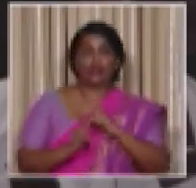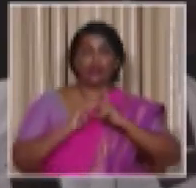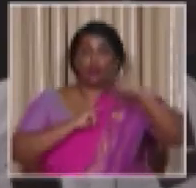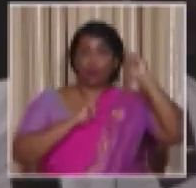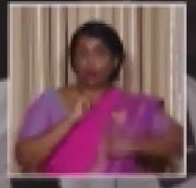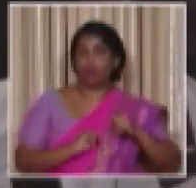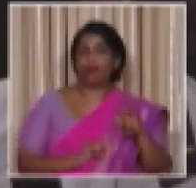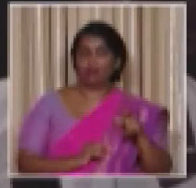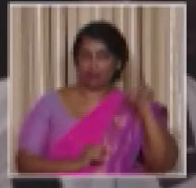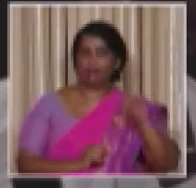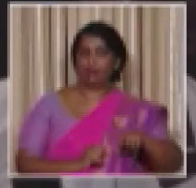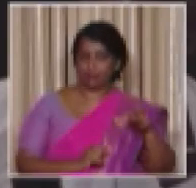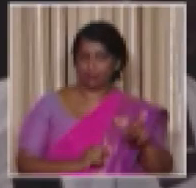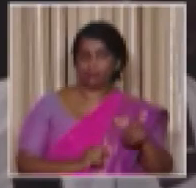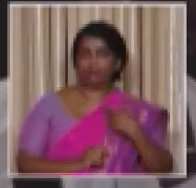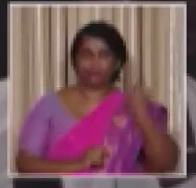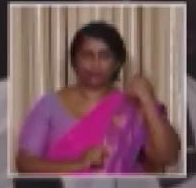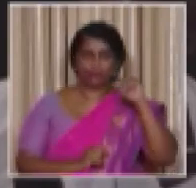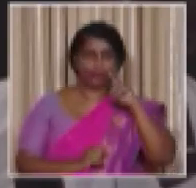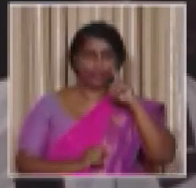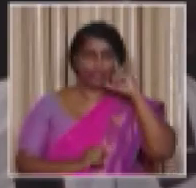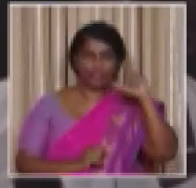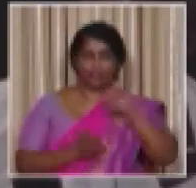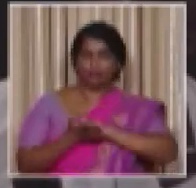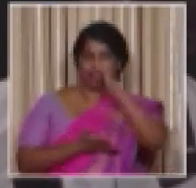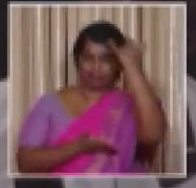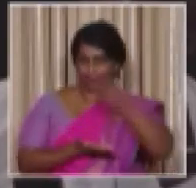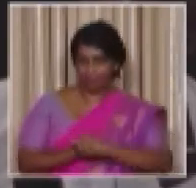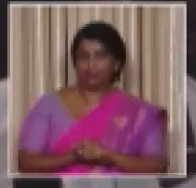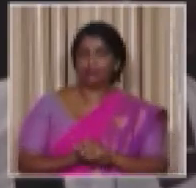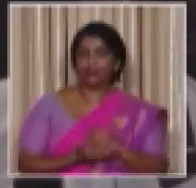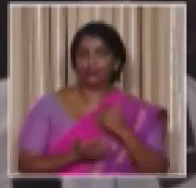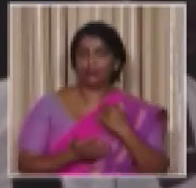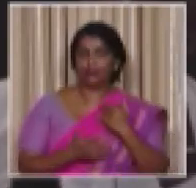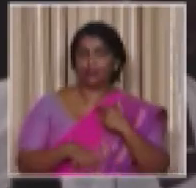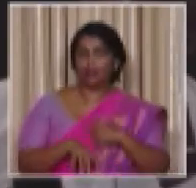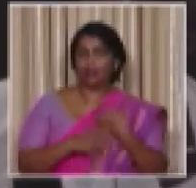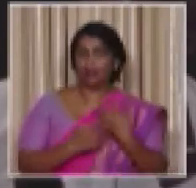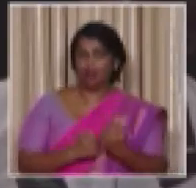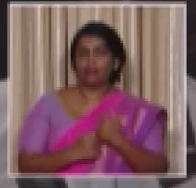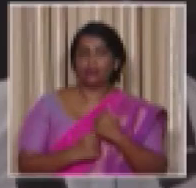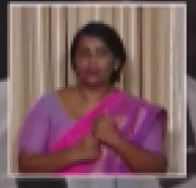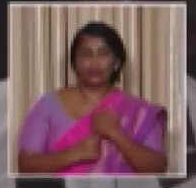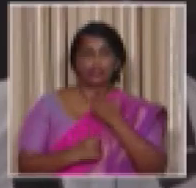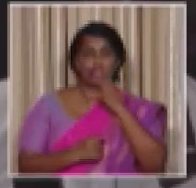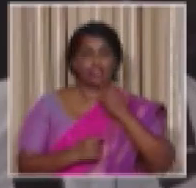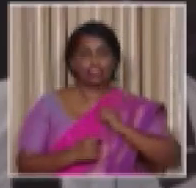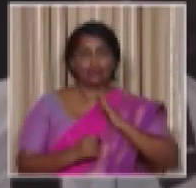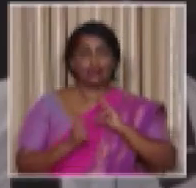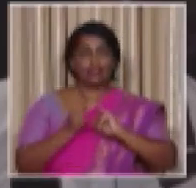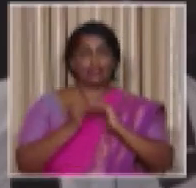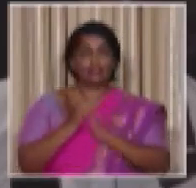ධාරින් දැන් මං ගිය සතියේ චීනෙ ගිහිල්ලා එනකොට මට යන්න අවස්ථාව ලැබුණා ස්මාර්ට් ස්කූල් එකකට